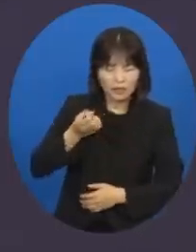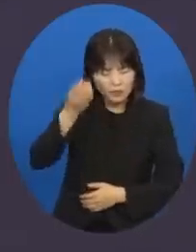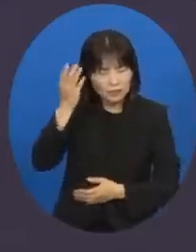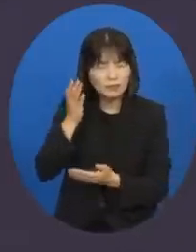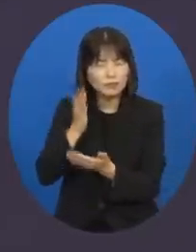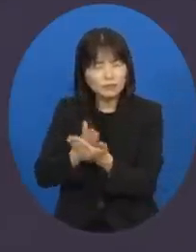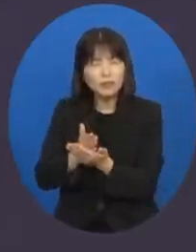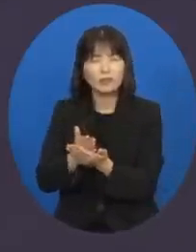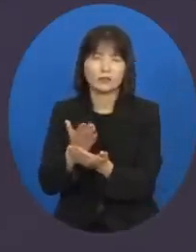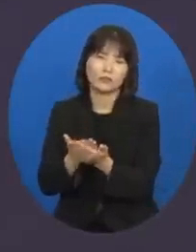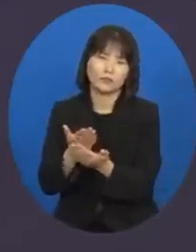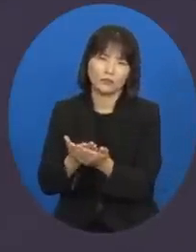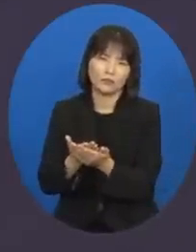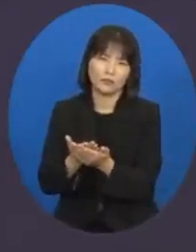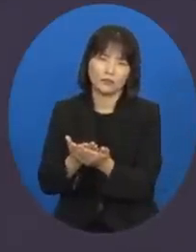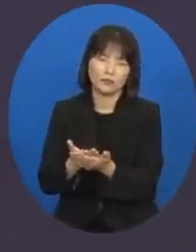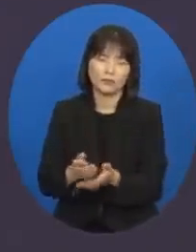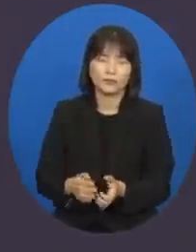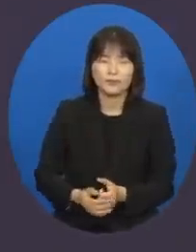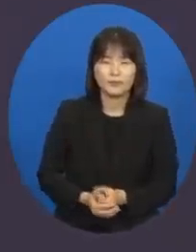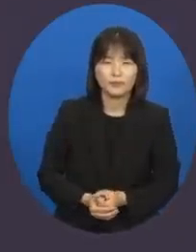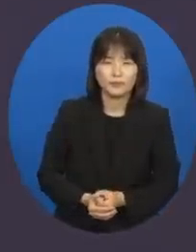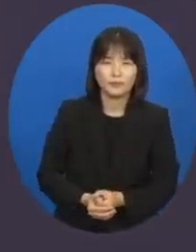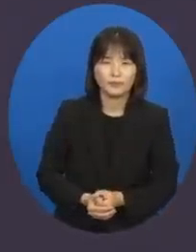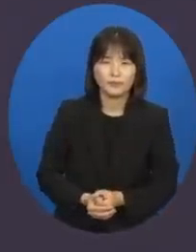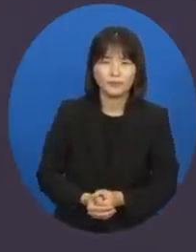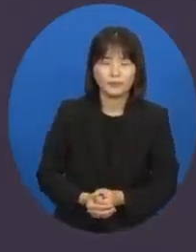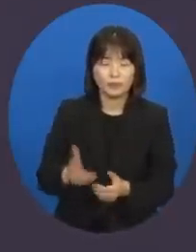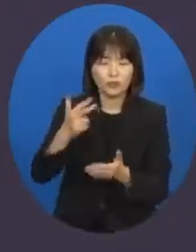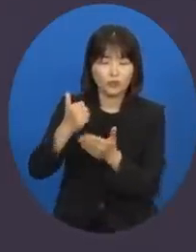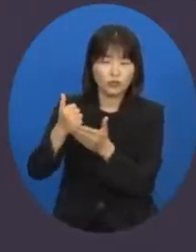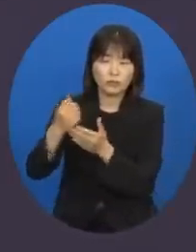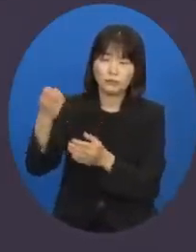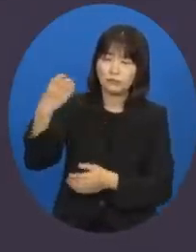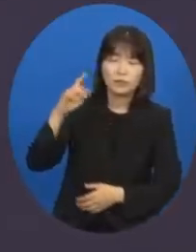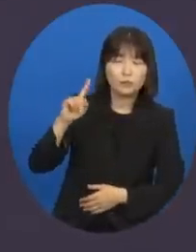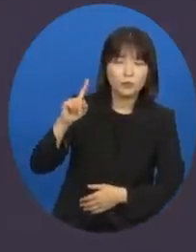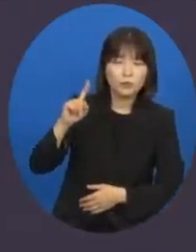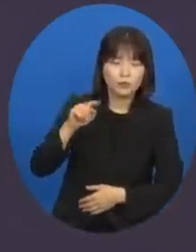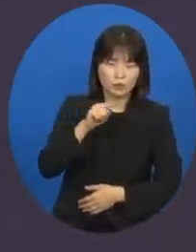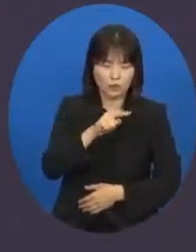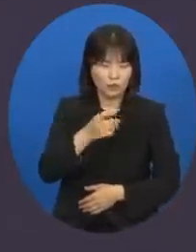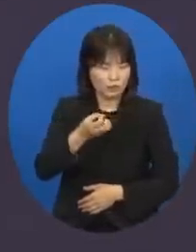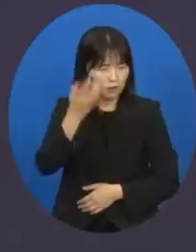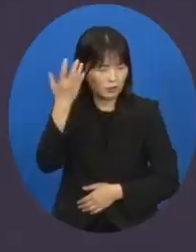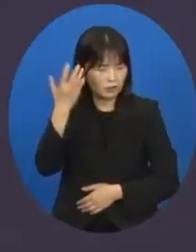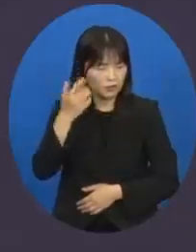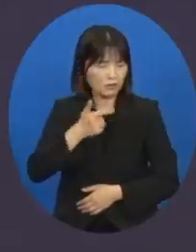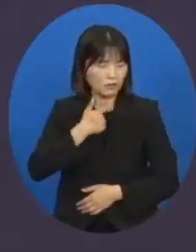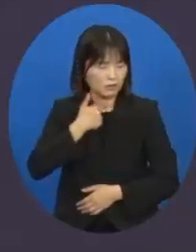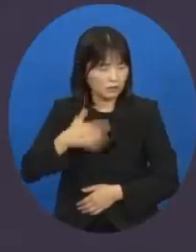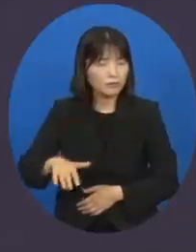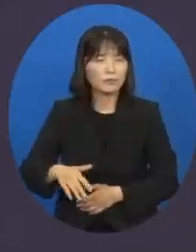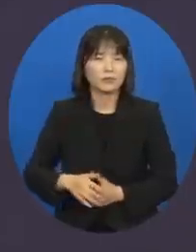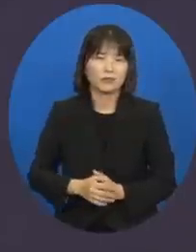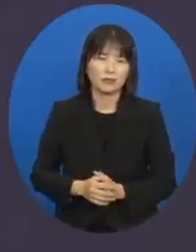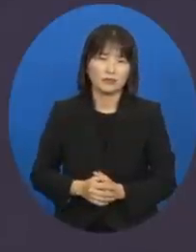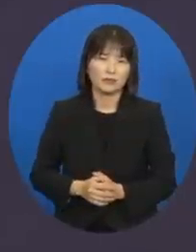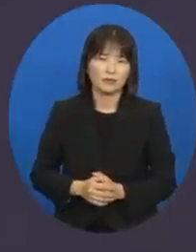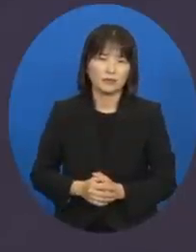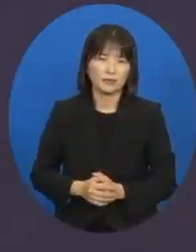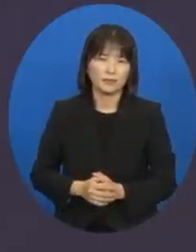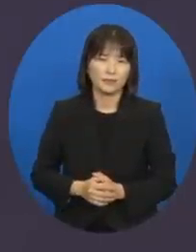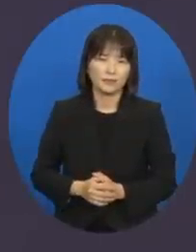그럼 대부분 그런 발버둥 아닐까요? 주님 뭐라고 하시냐면, 너를 잊은 적이 한 번도 없다.